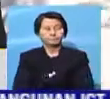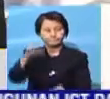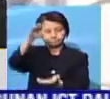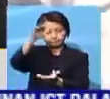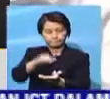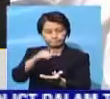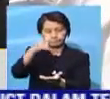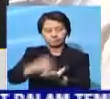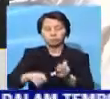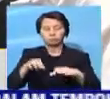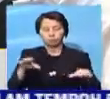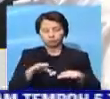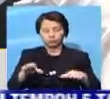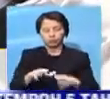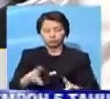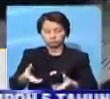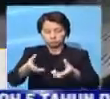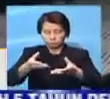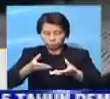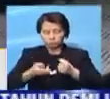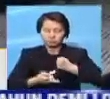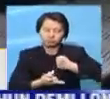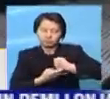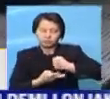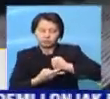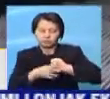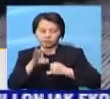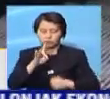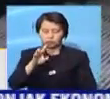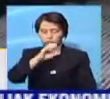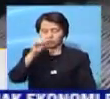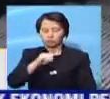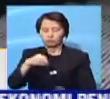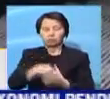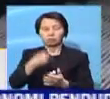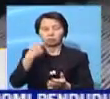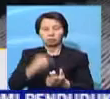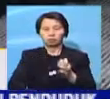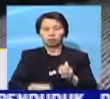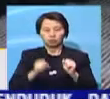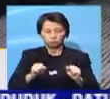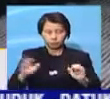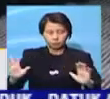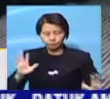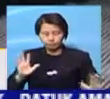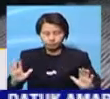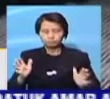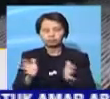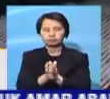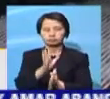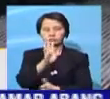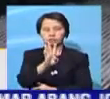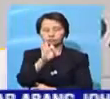Pengurangan kos yang dilaksanakan menyumbang penjimatan 8% dalam kos boleh kawal menjadi